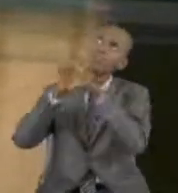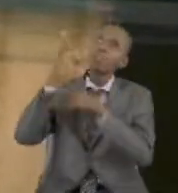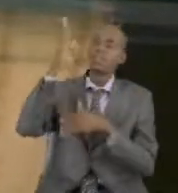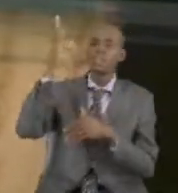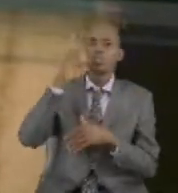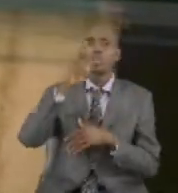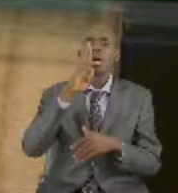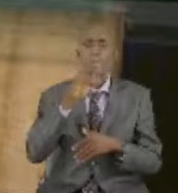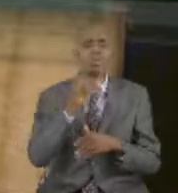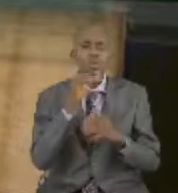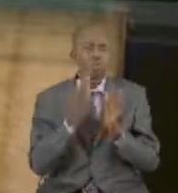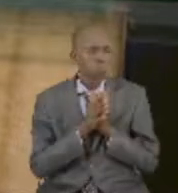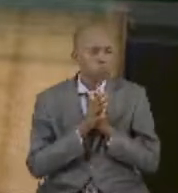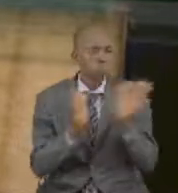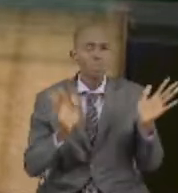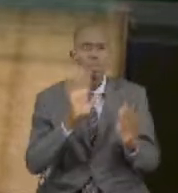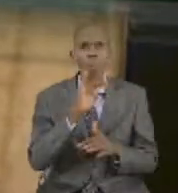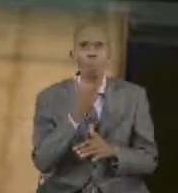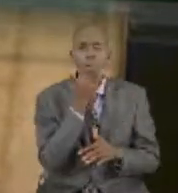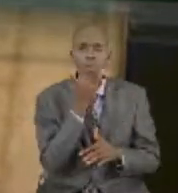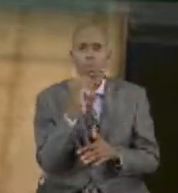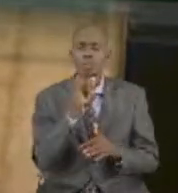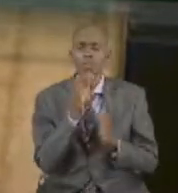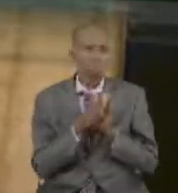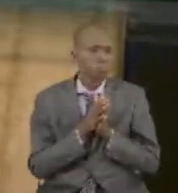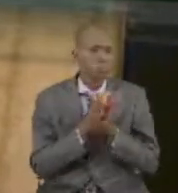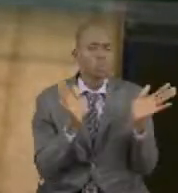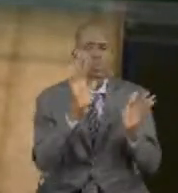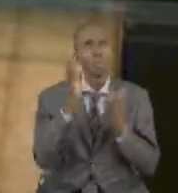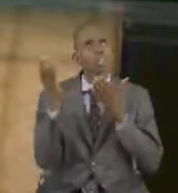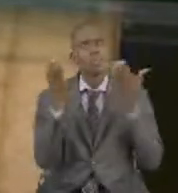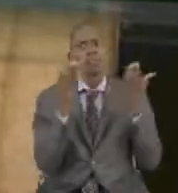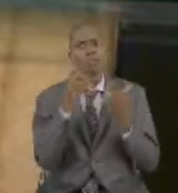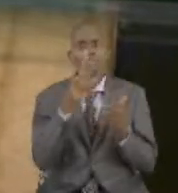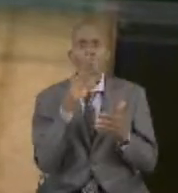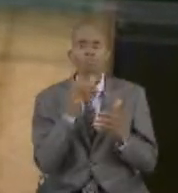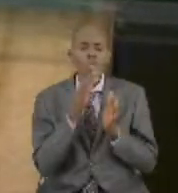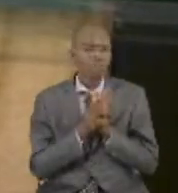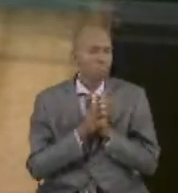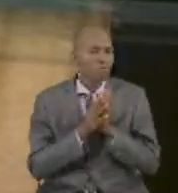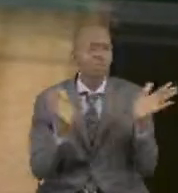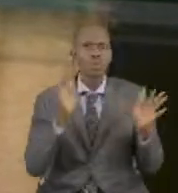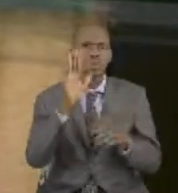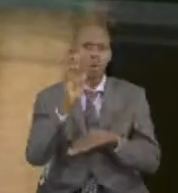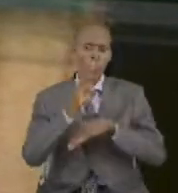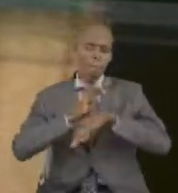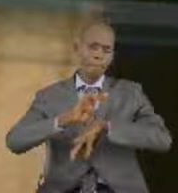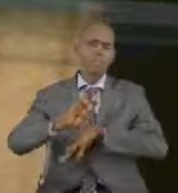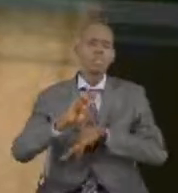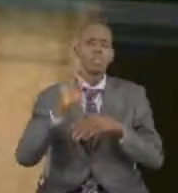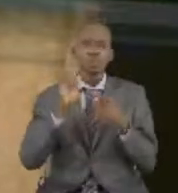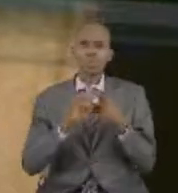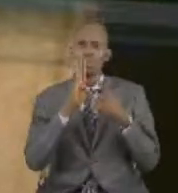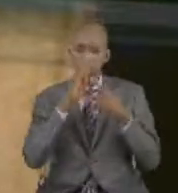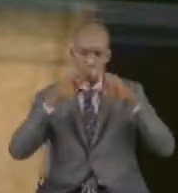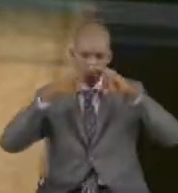tu ne exposes pas tes erreurs, si tu n'exposes pas ta vie, si tu n'exposes pas ton service, si tu n'exposes pas ton ministère, pour qu'on